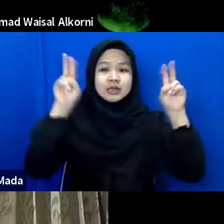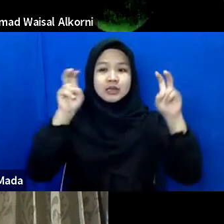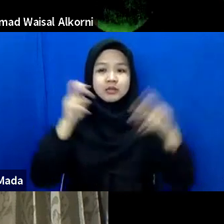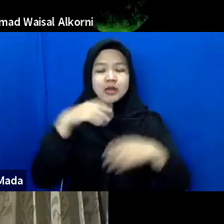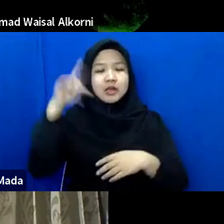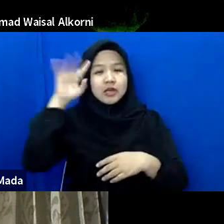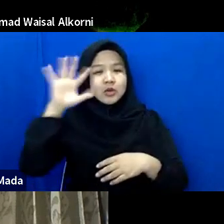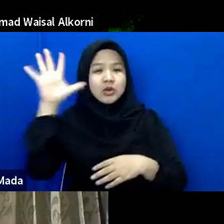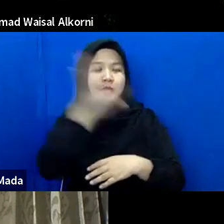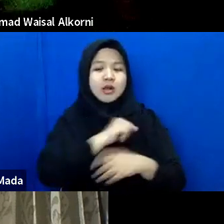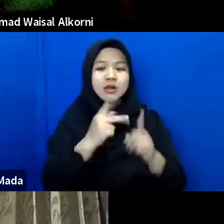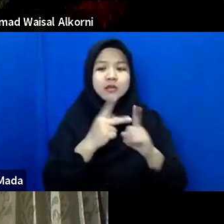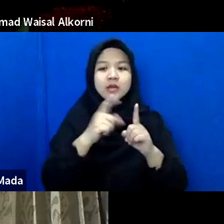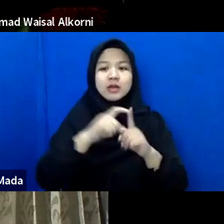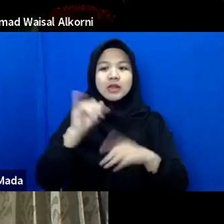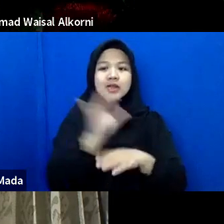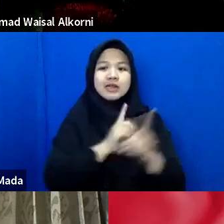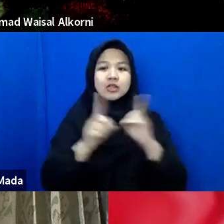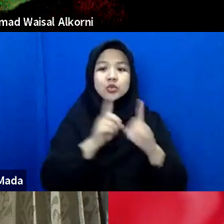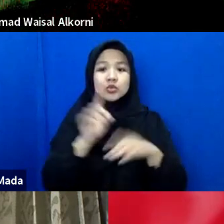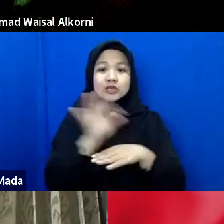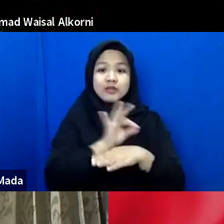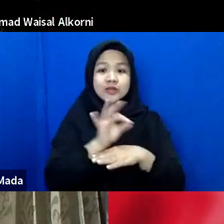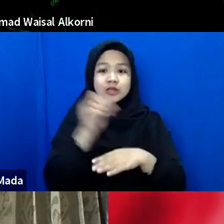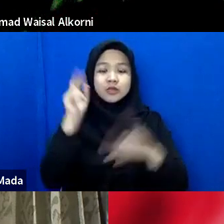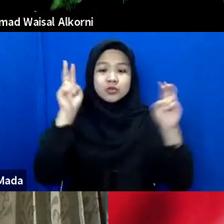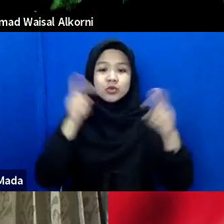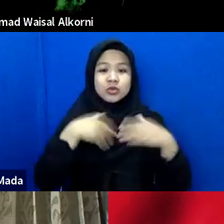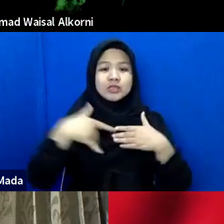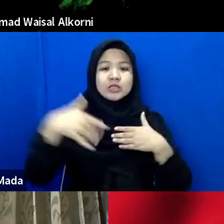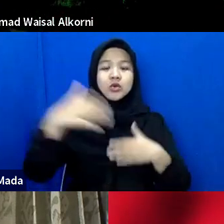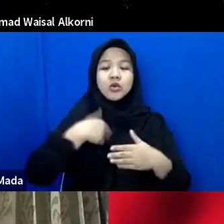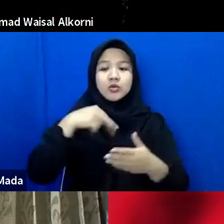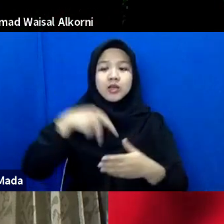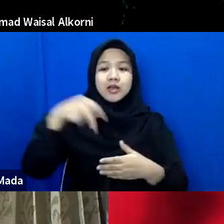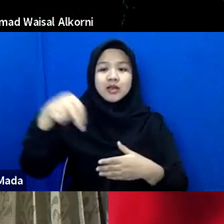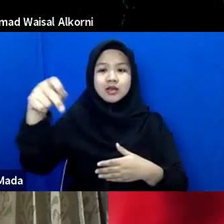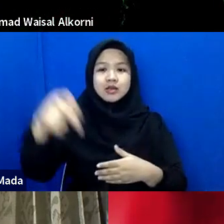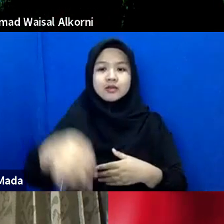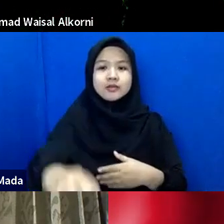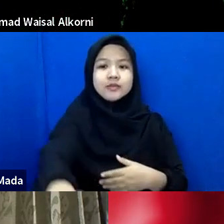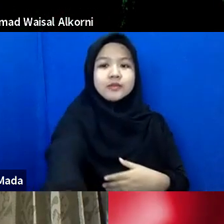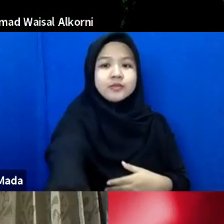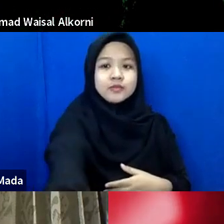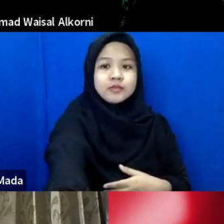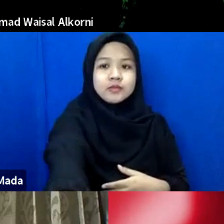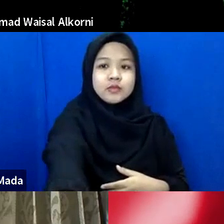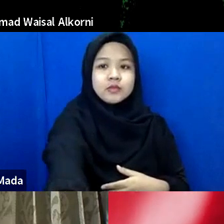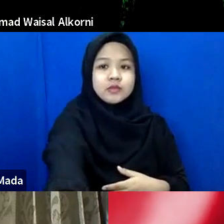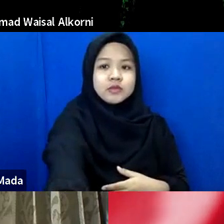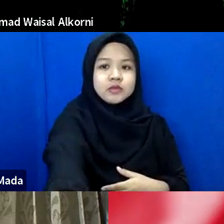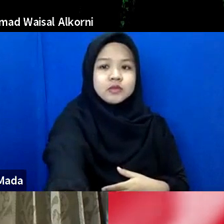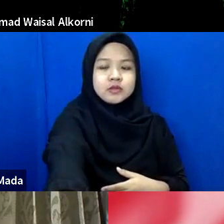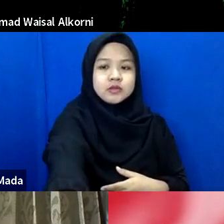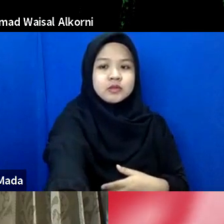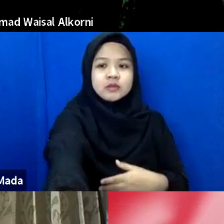renungan malam HDI diskusi film yang berjudul sejauh kumelangkah jadi kita akan menyaksikan film